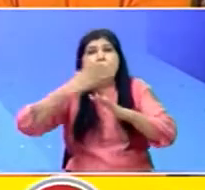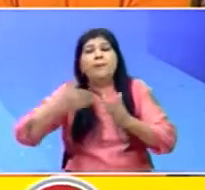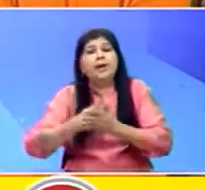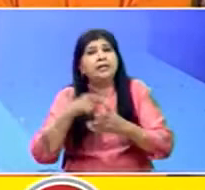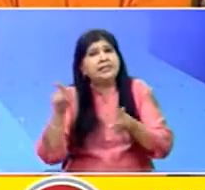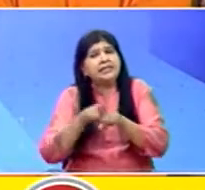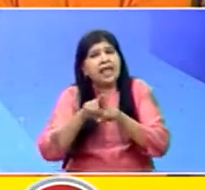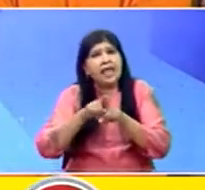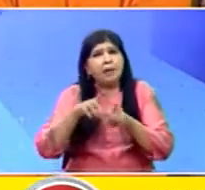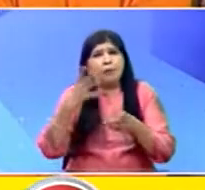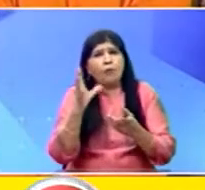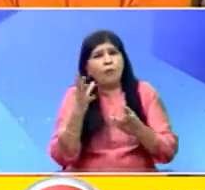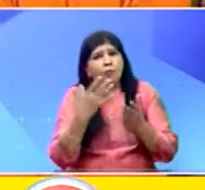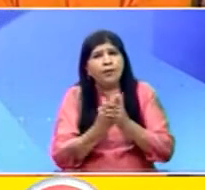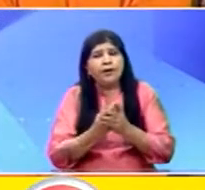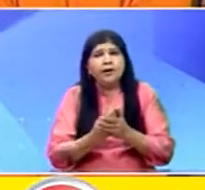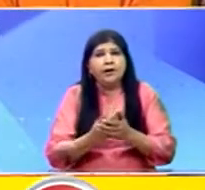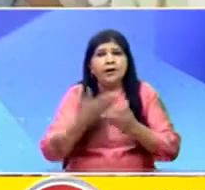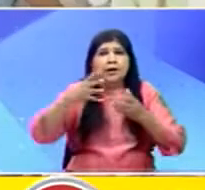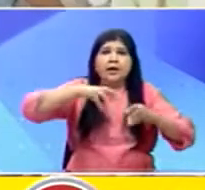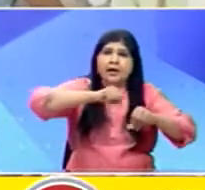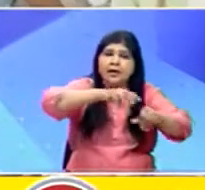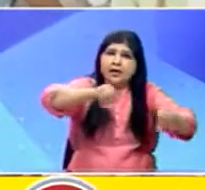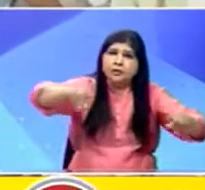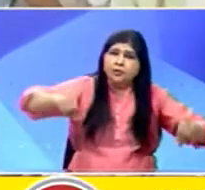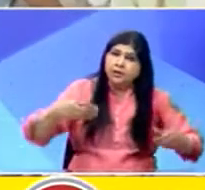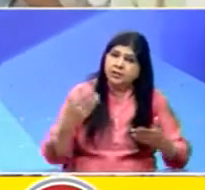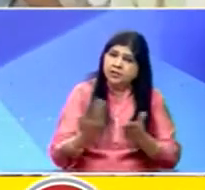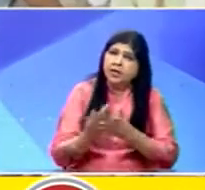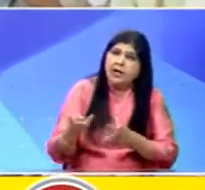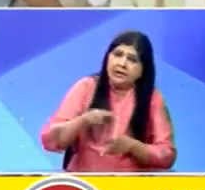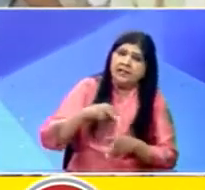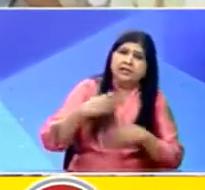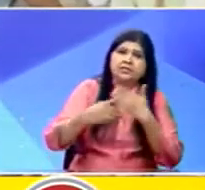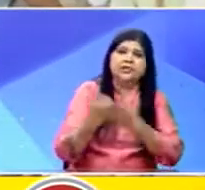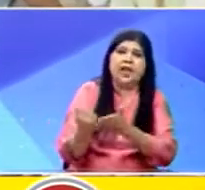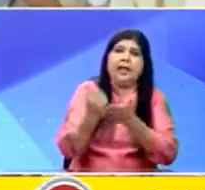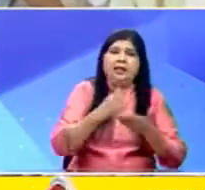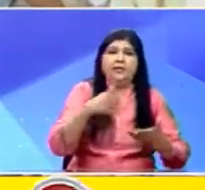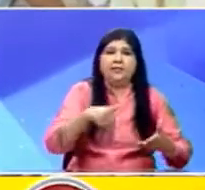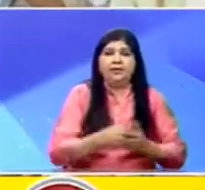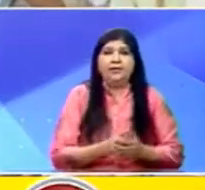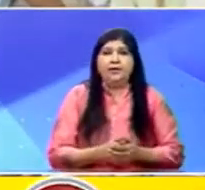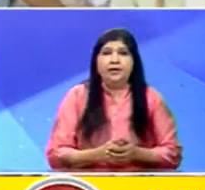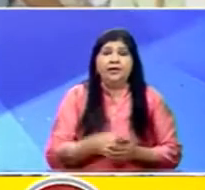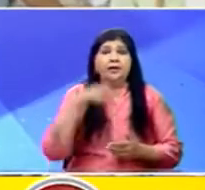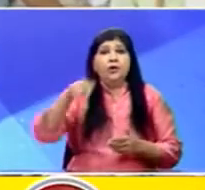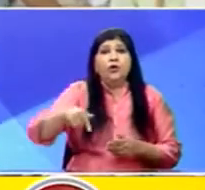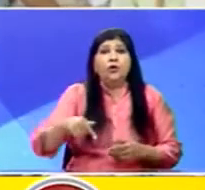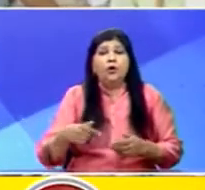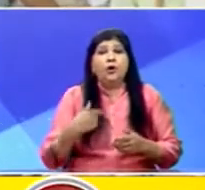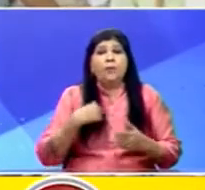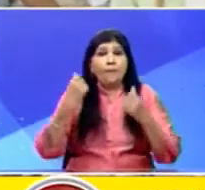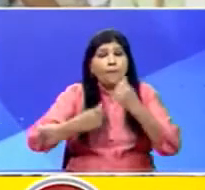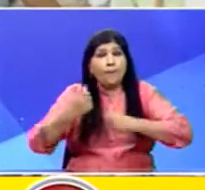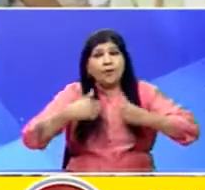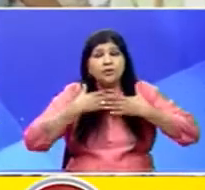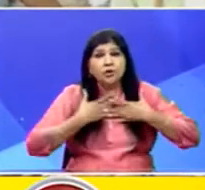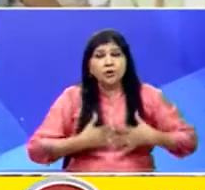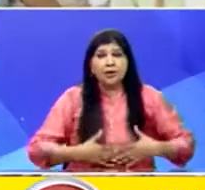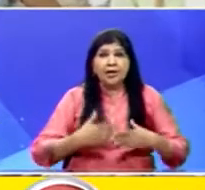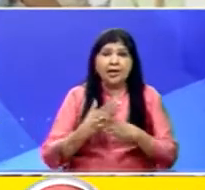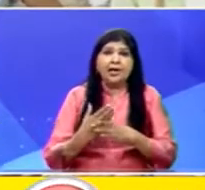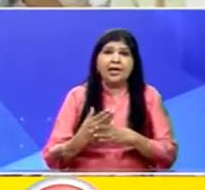यही गोबर खेतों में खाद के रूप में इस्तेमाल किया जाता है। यानी पशुओं के वेस्ट से